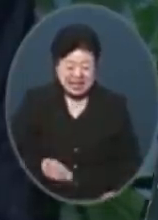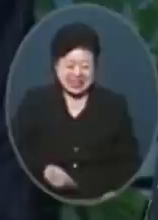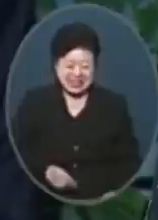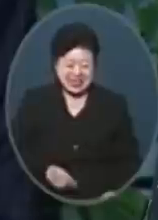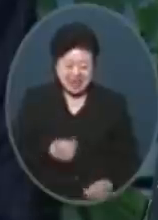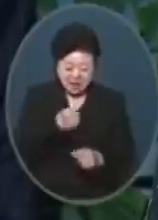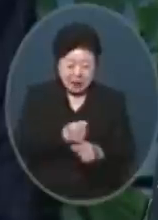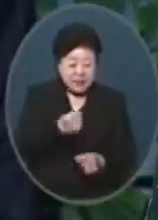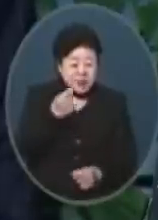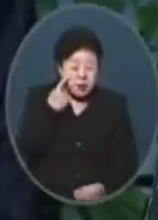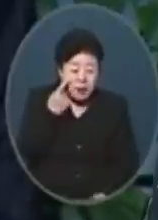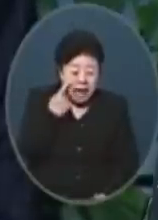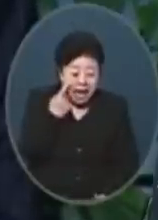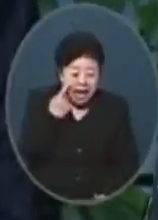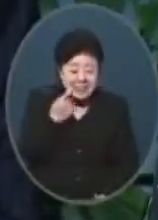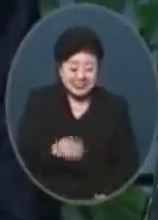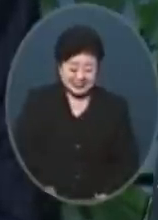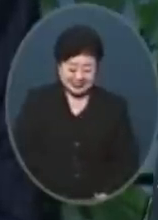만들어 보라고 했어.